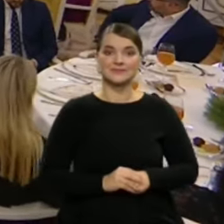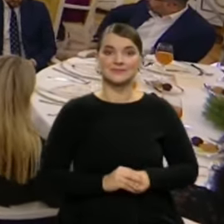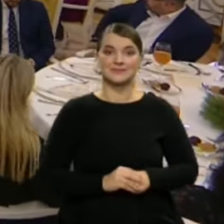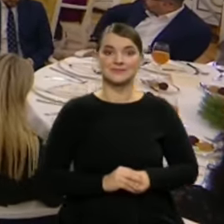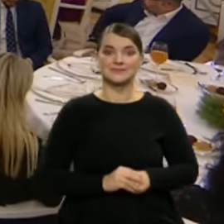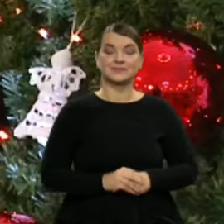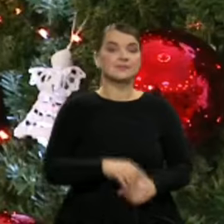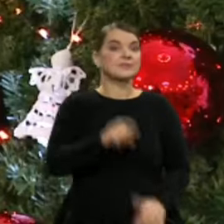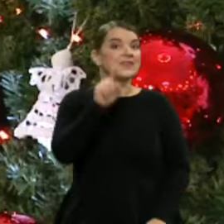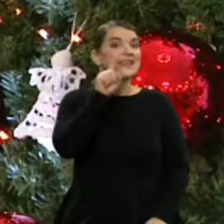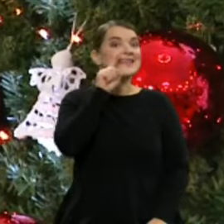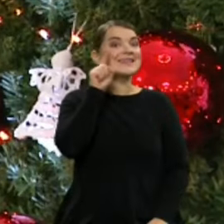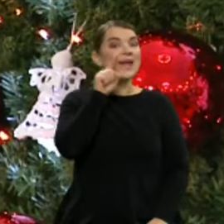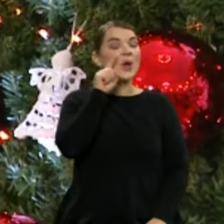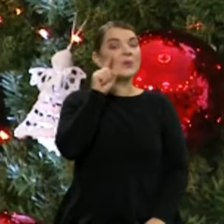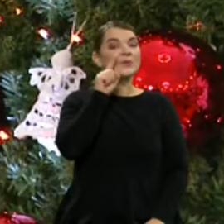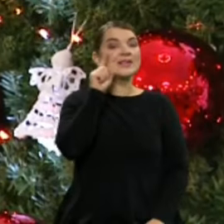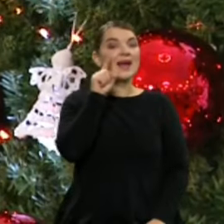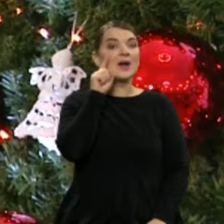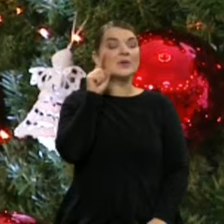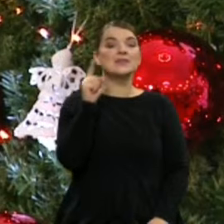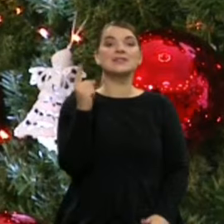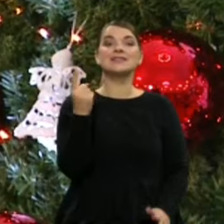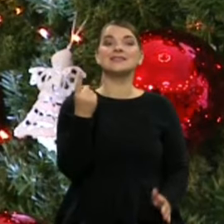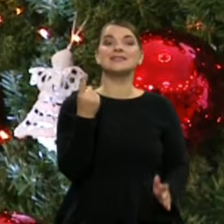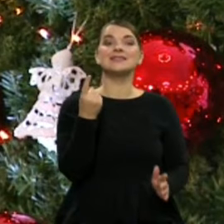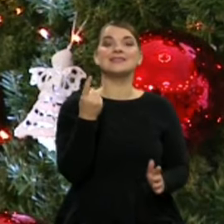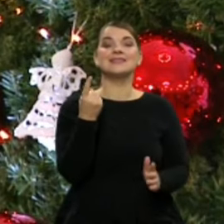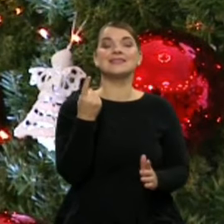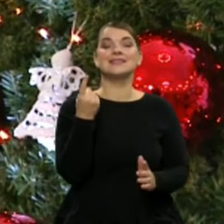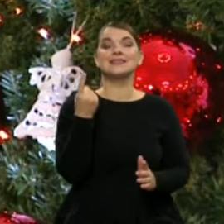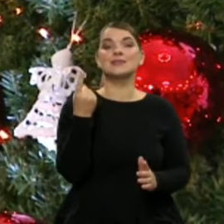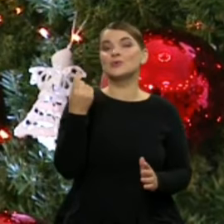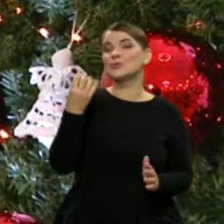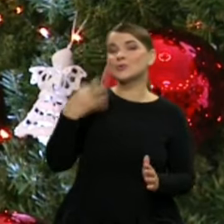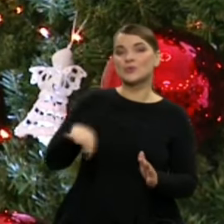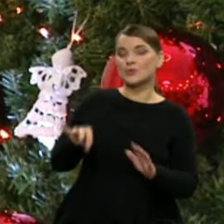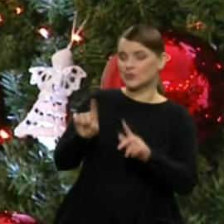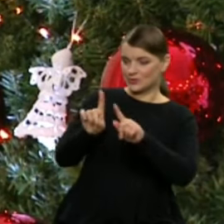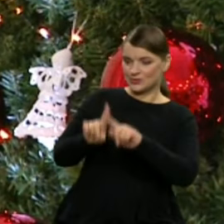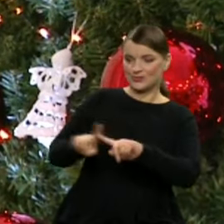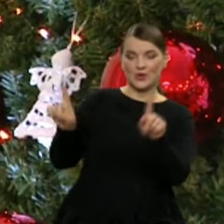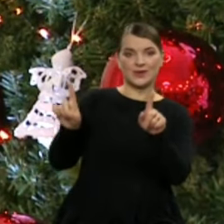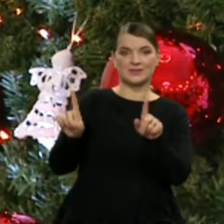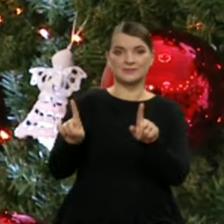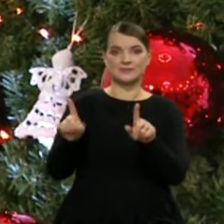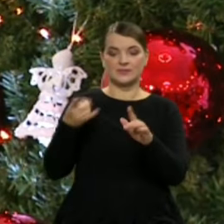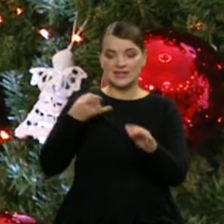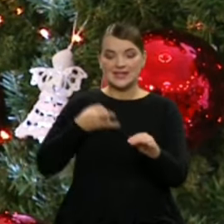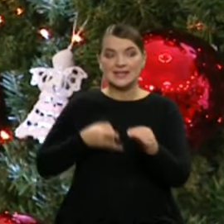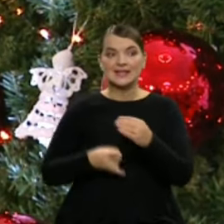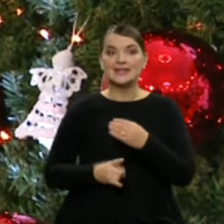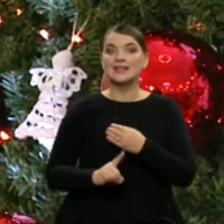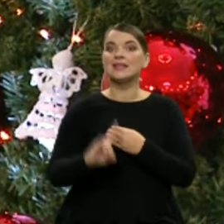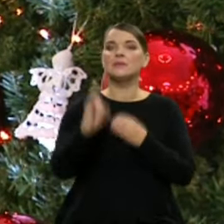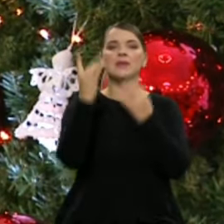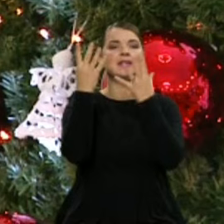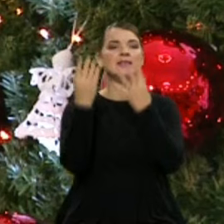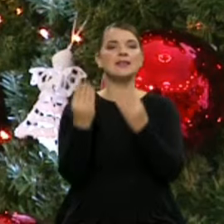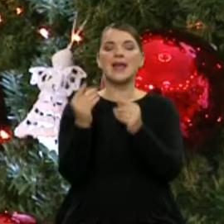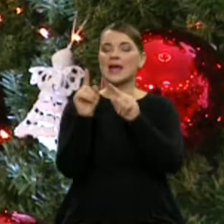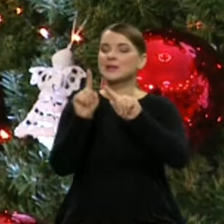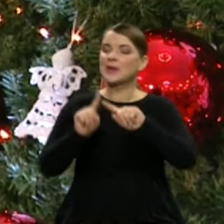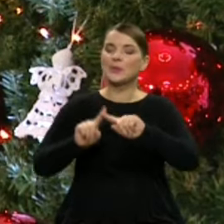Mūsų jauniausias vaikas yra išskirtinis vaikas. Jis gimė išskirtinę dieną